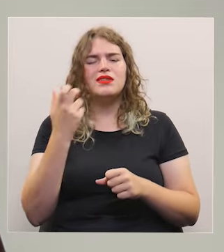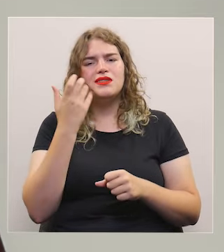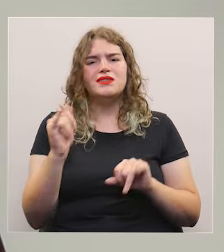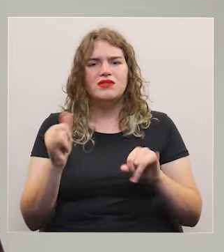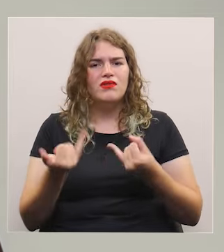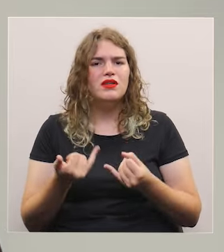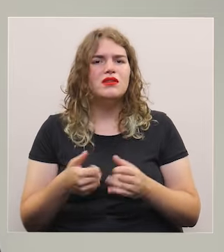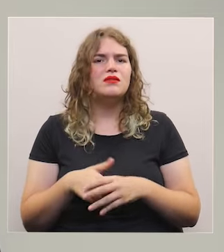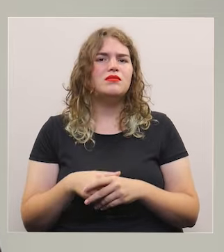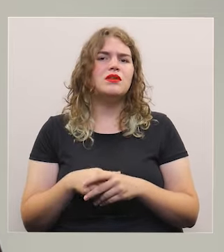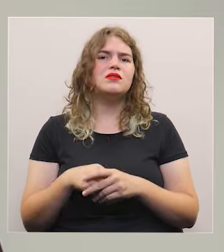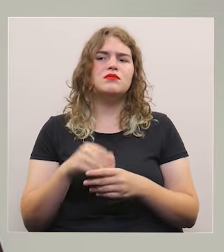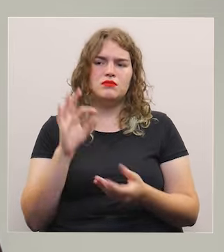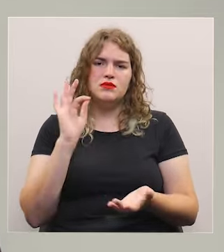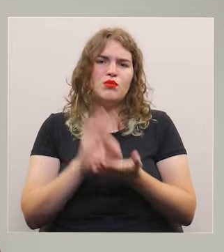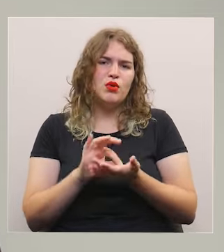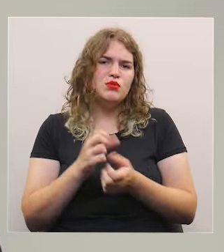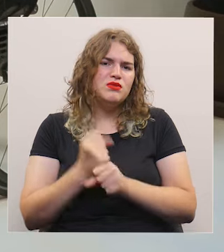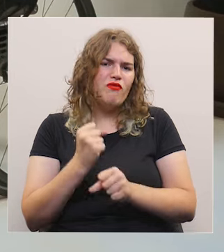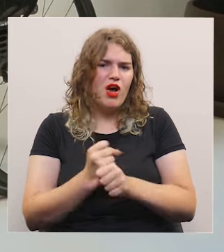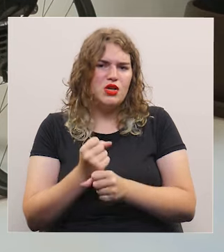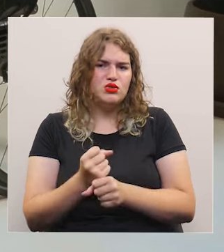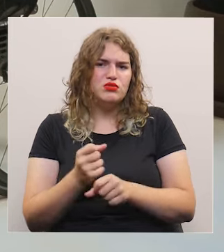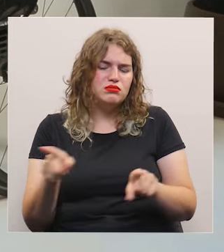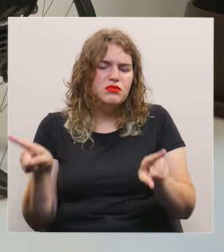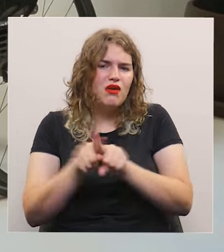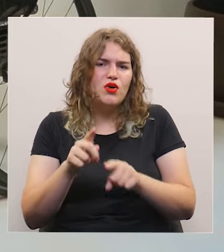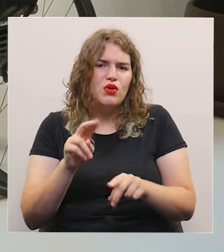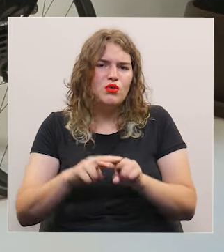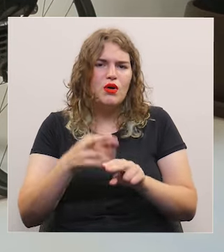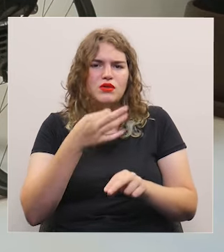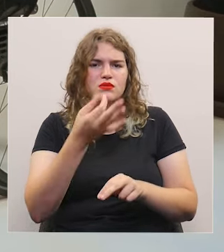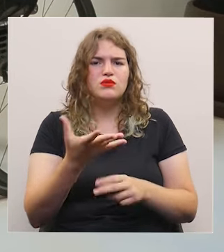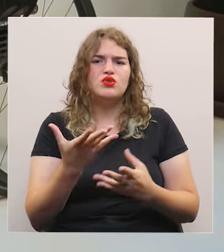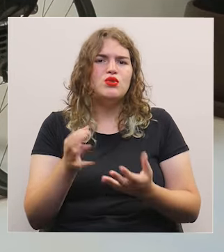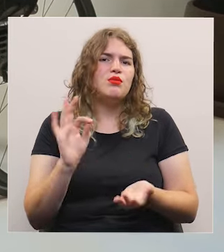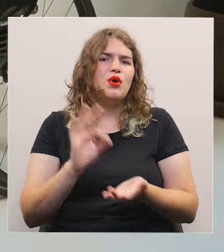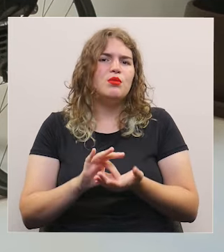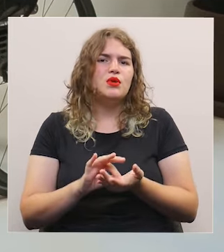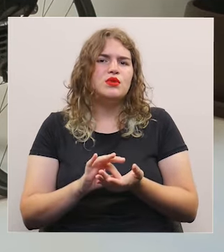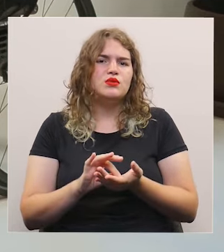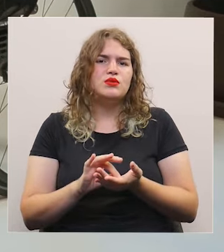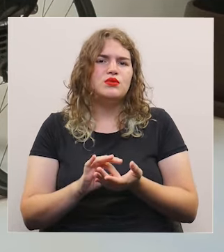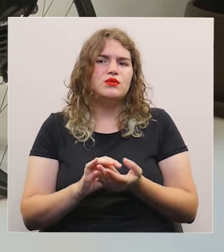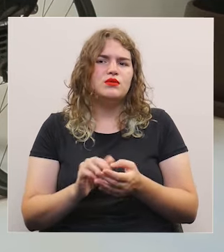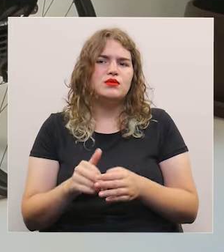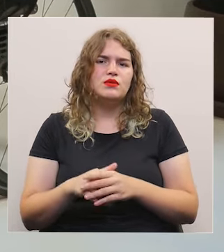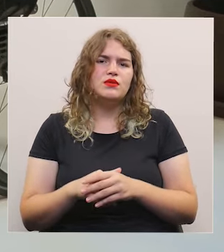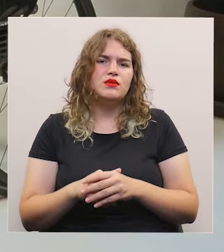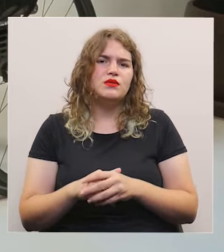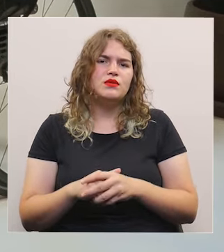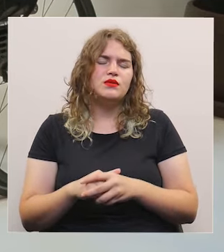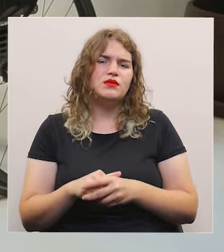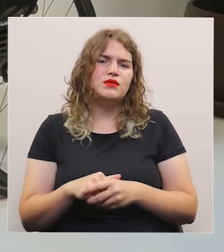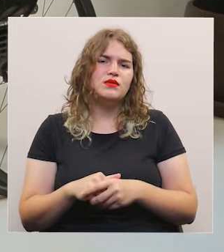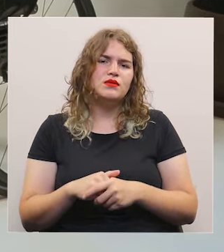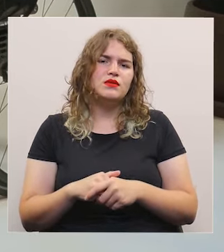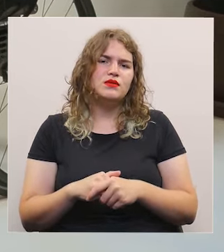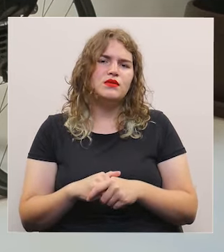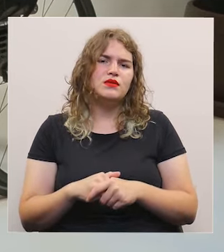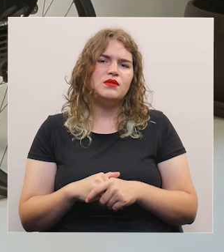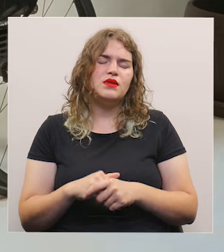când se va întâmpla, să vă țineți de promisiune. Ce promisiune ați promis? Sau e o chestie... Între noi doi,